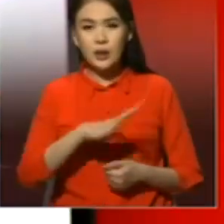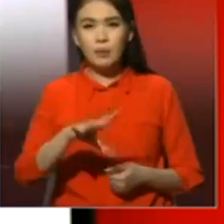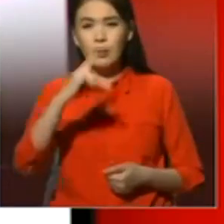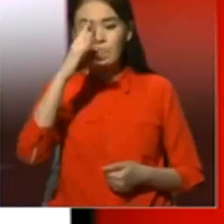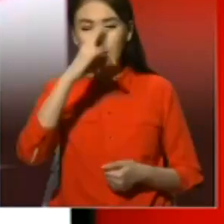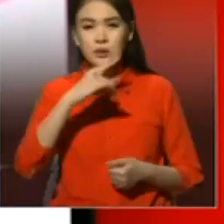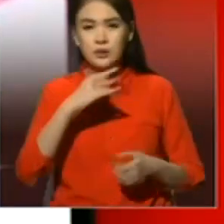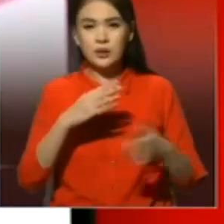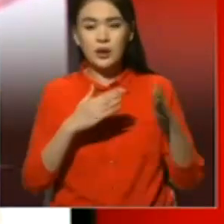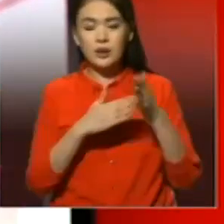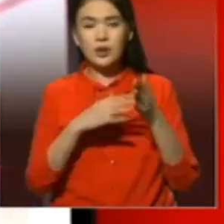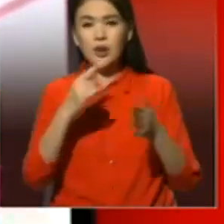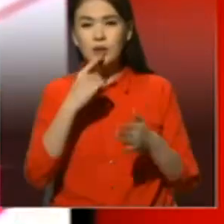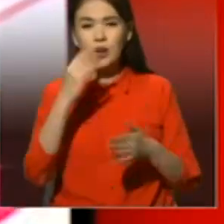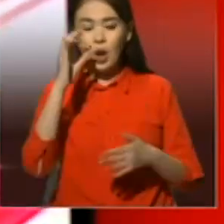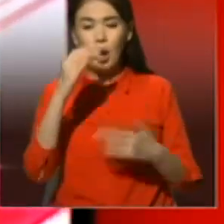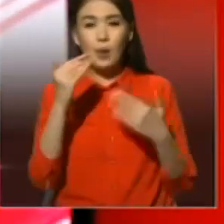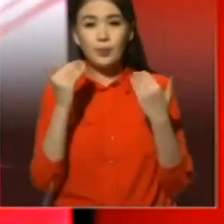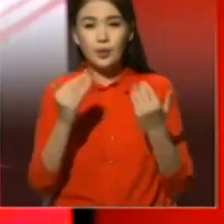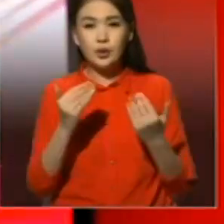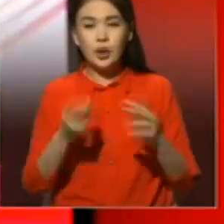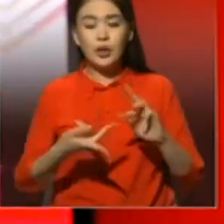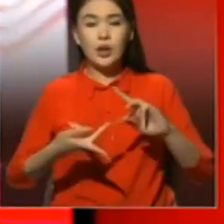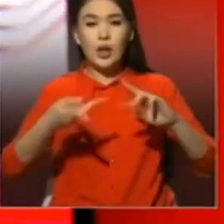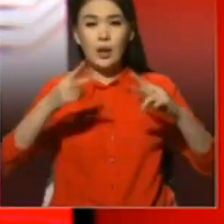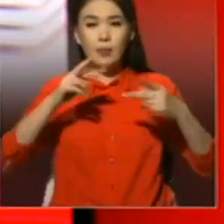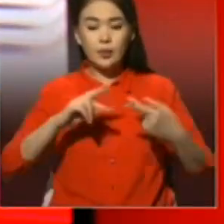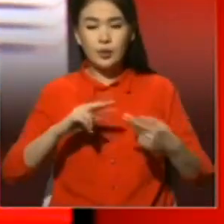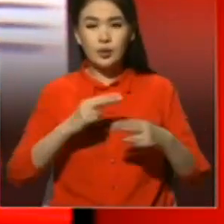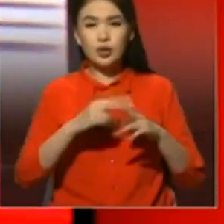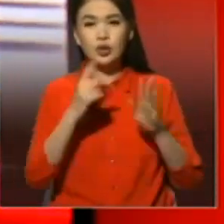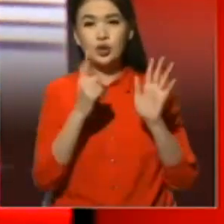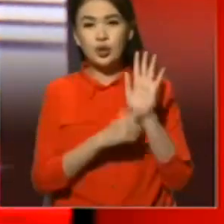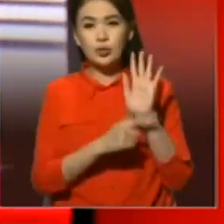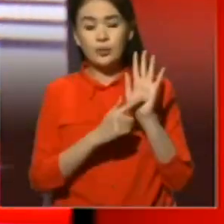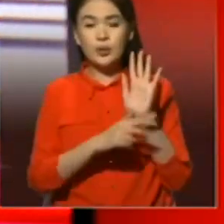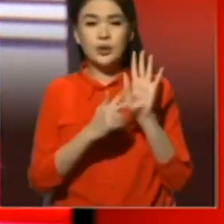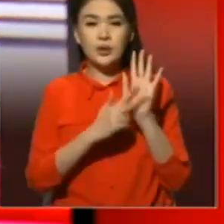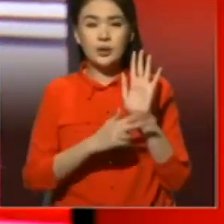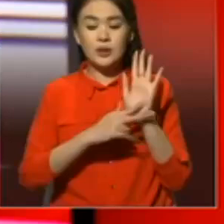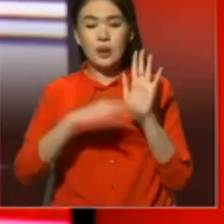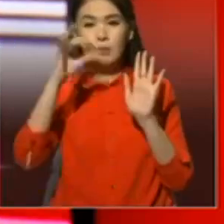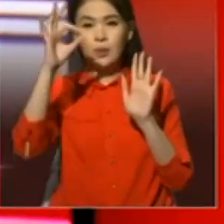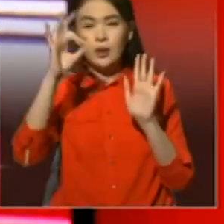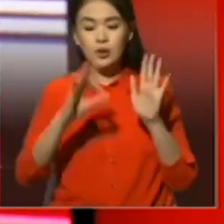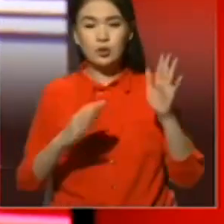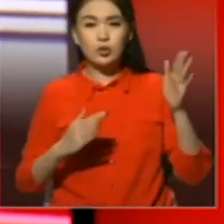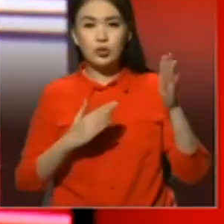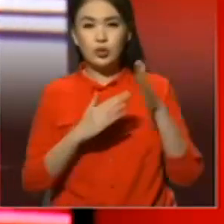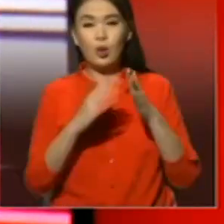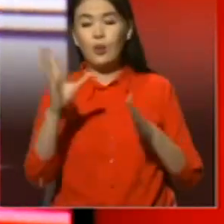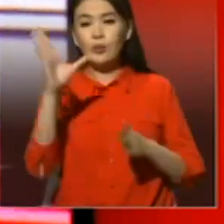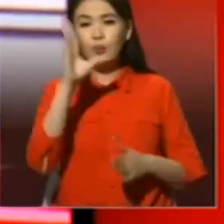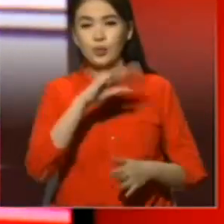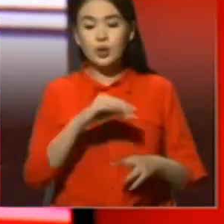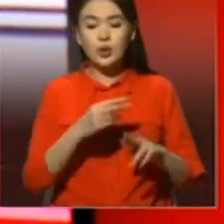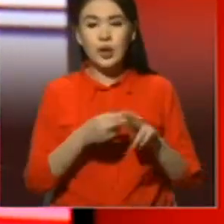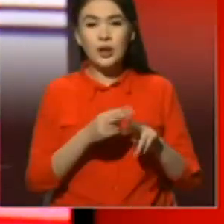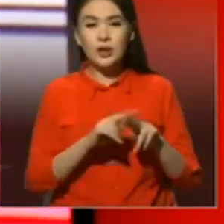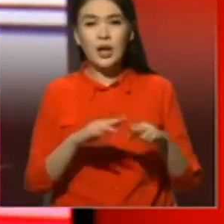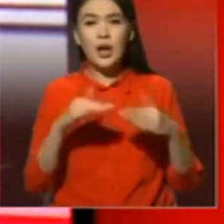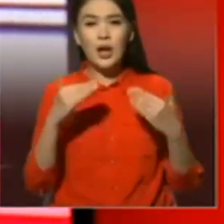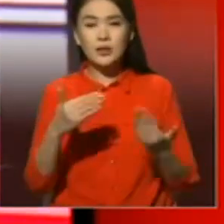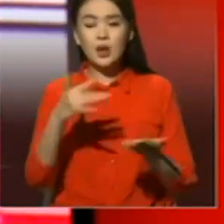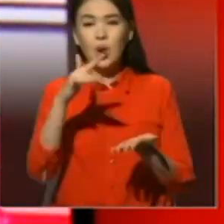иә, қолдану аясы. Бүгінгі таңда керісінше айналған. 70-80%-ға дейін кетті. Енді